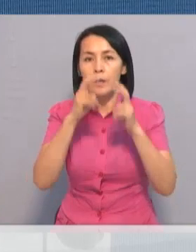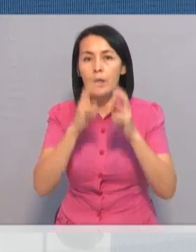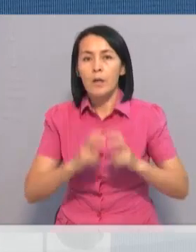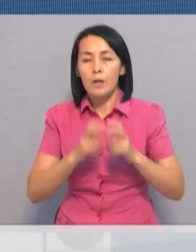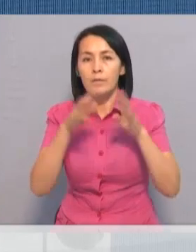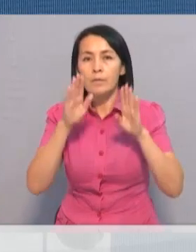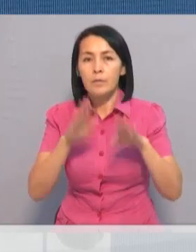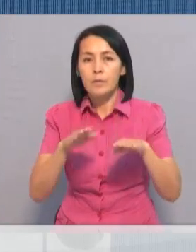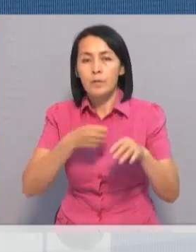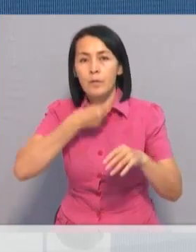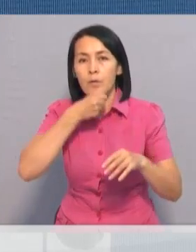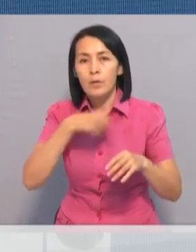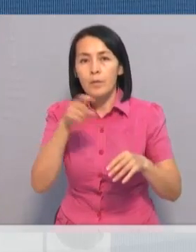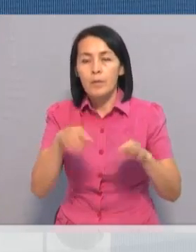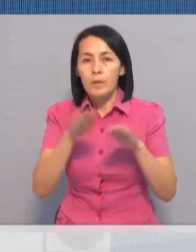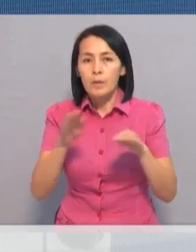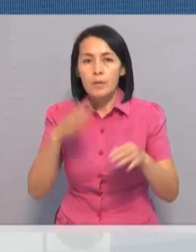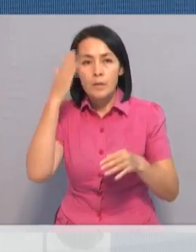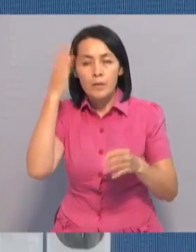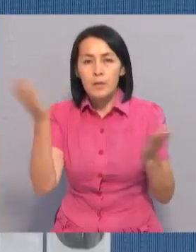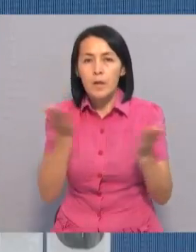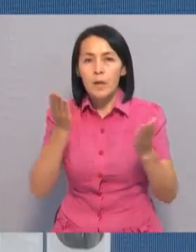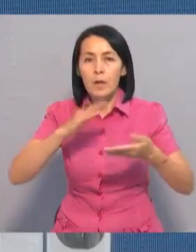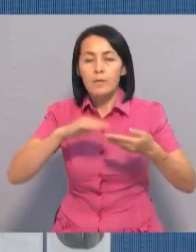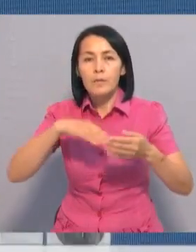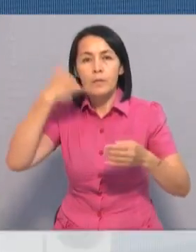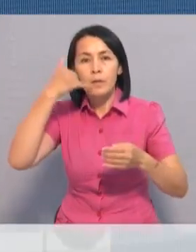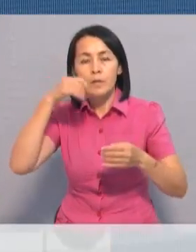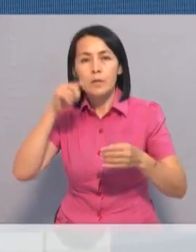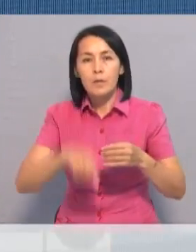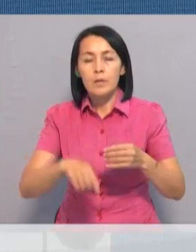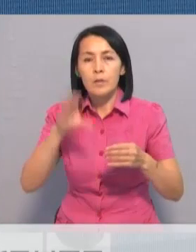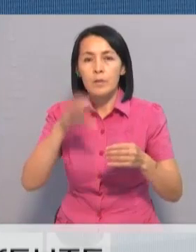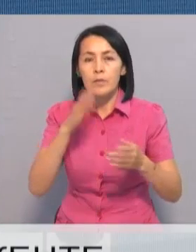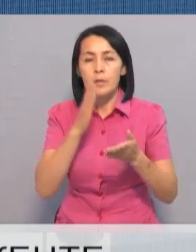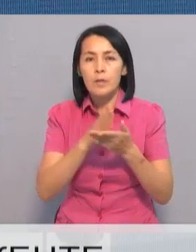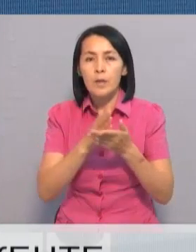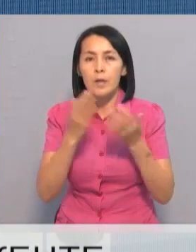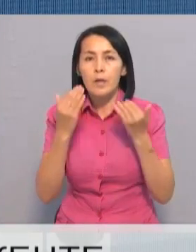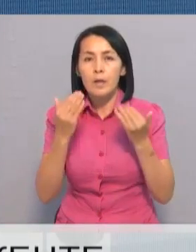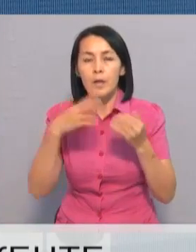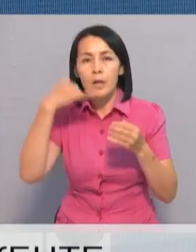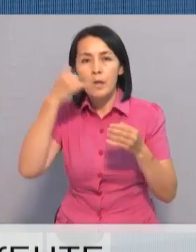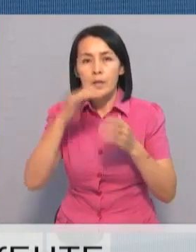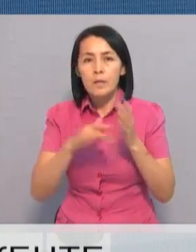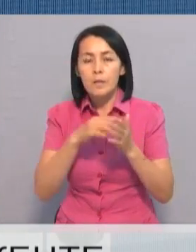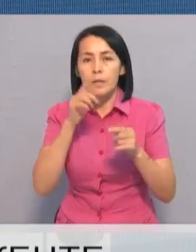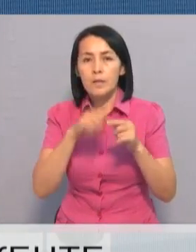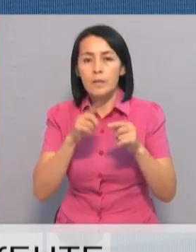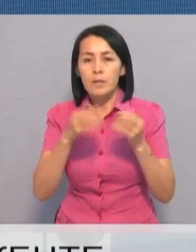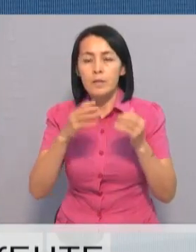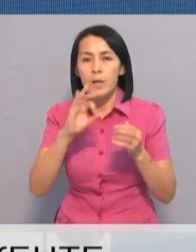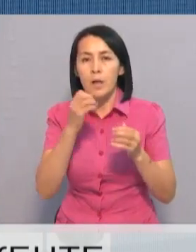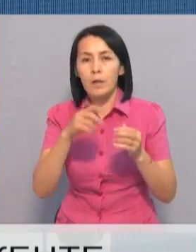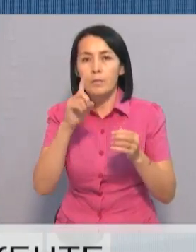находятся только пожилые люди и дети, и они не знают, как вызвать диспетчера. На этот случай у нас предусмотрена связь с центром быстрого реагирования